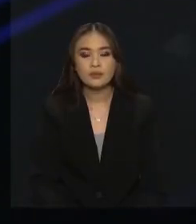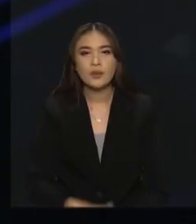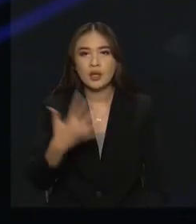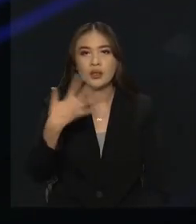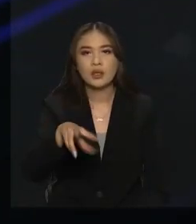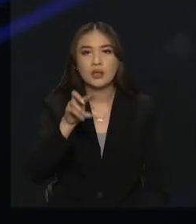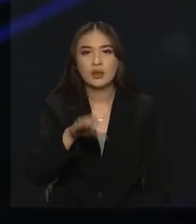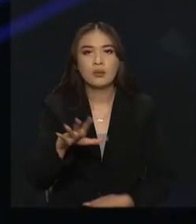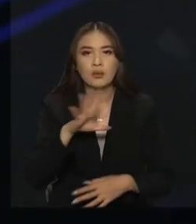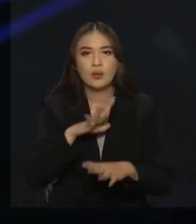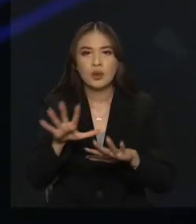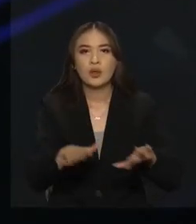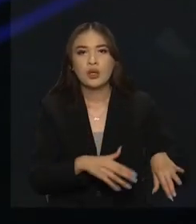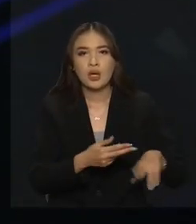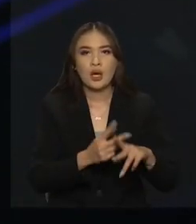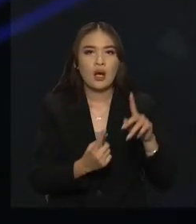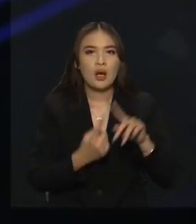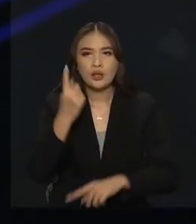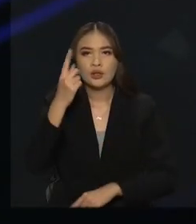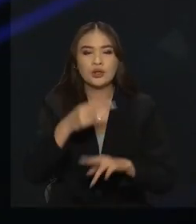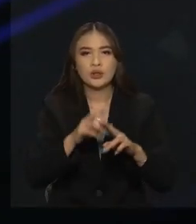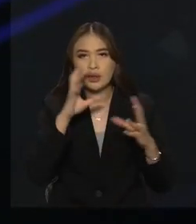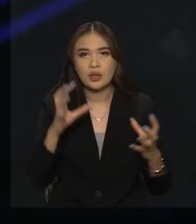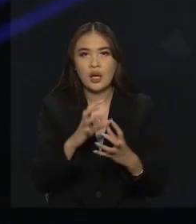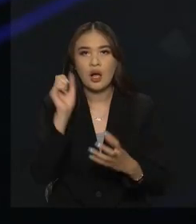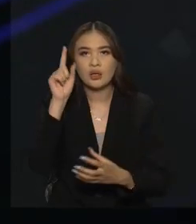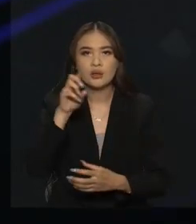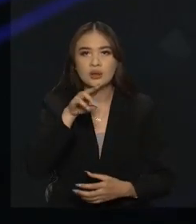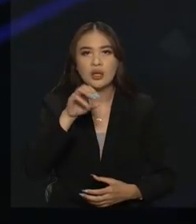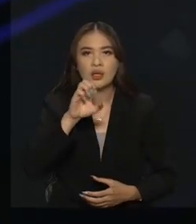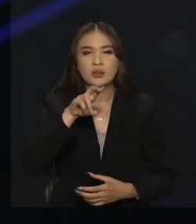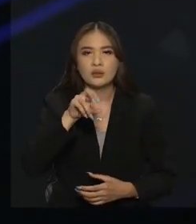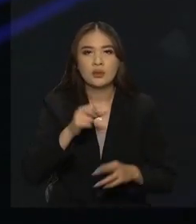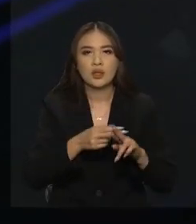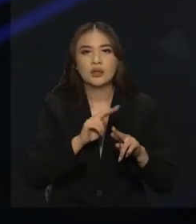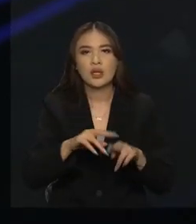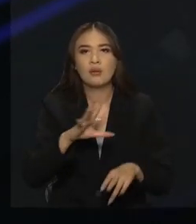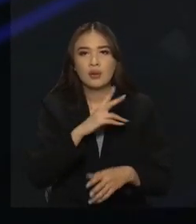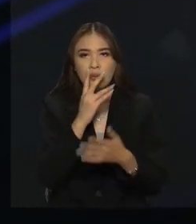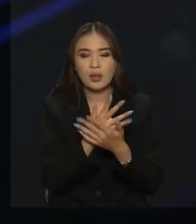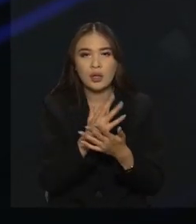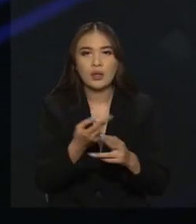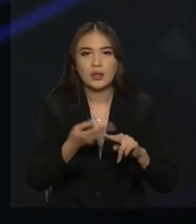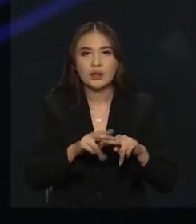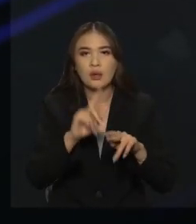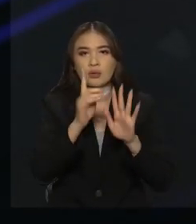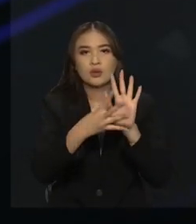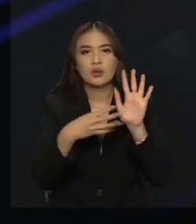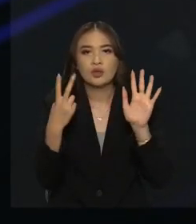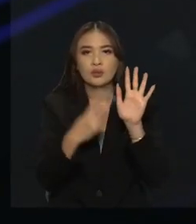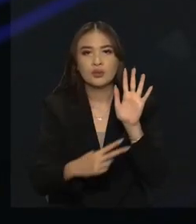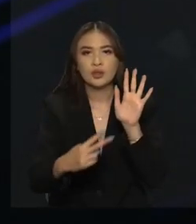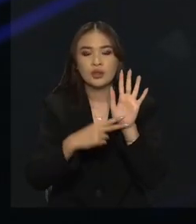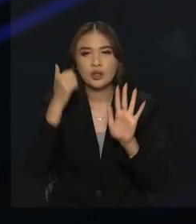50 жыл бойы ғарышта сақталған алтын таспа көшірмесі бәс саудаға шығарылды. Бұл 1977